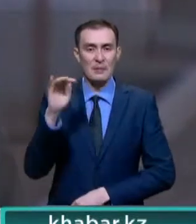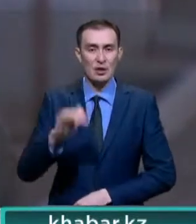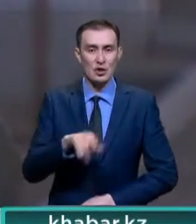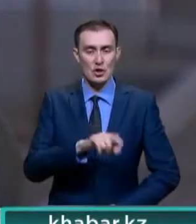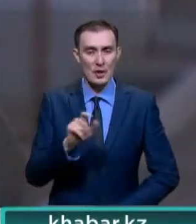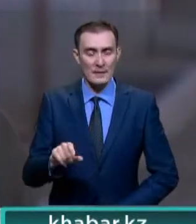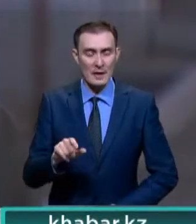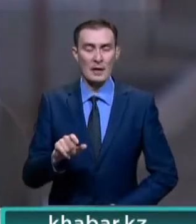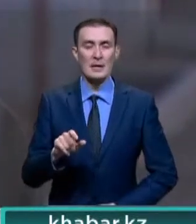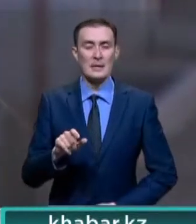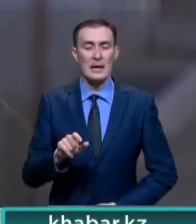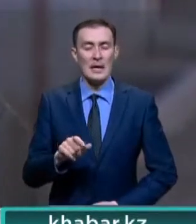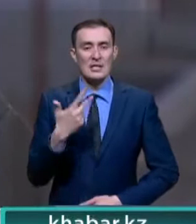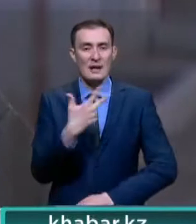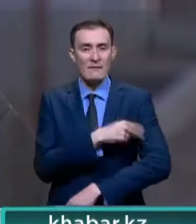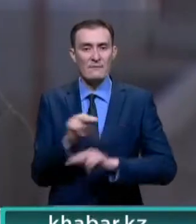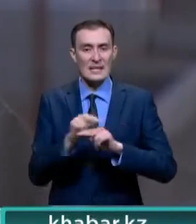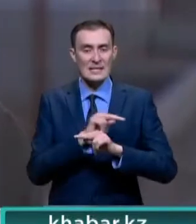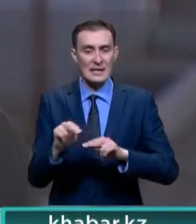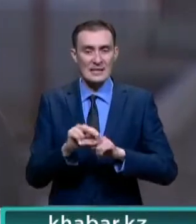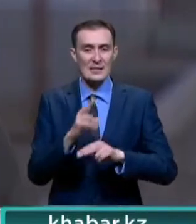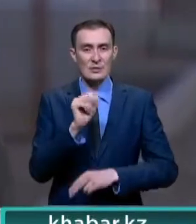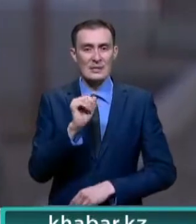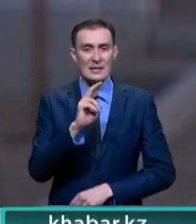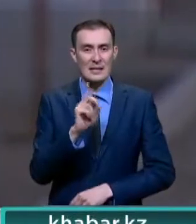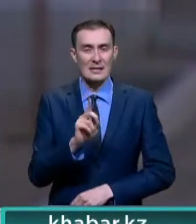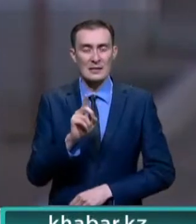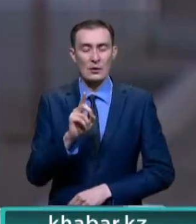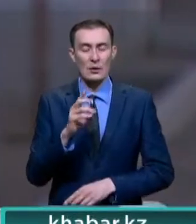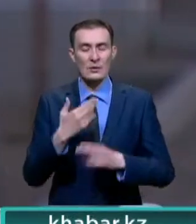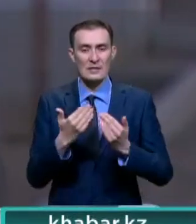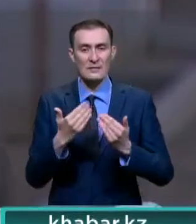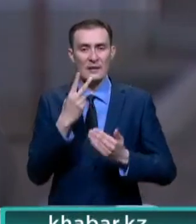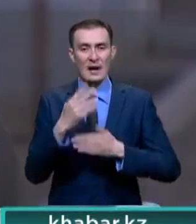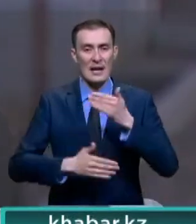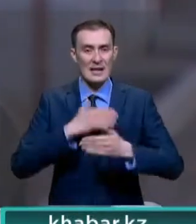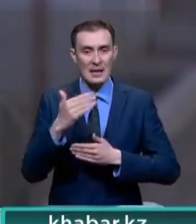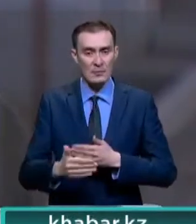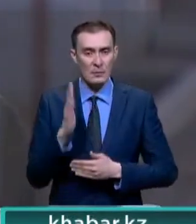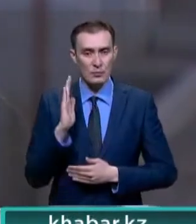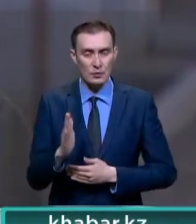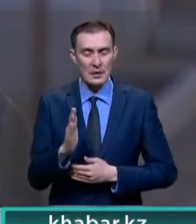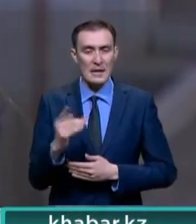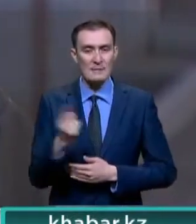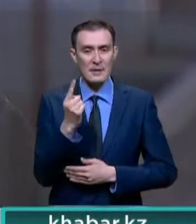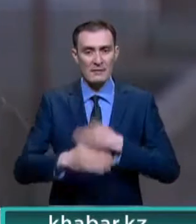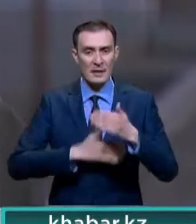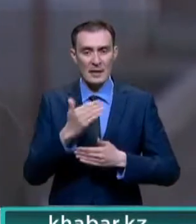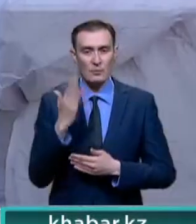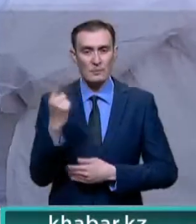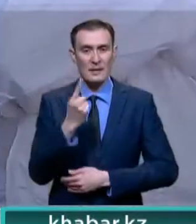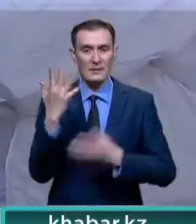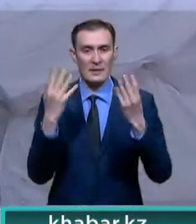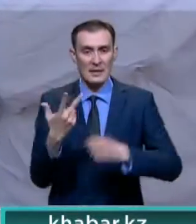человек, поскольку вакцинация вакциной «КазКовид-Ин» идет в два этапа. Первый этап в первый